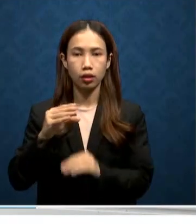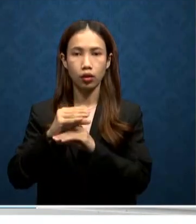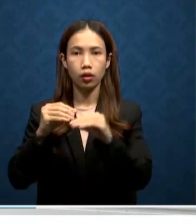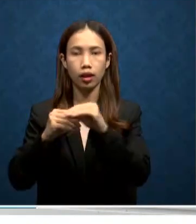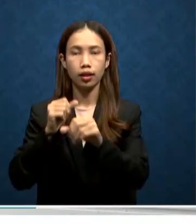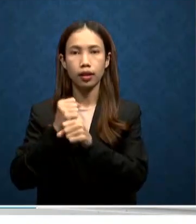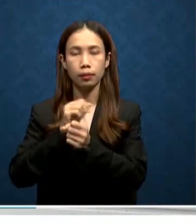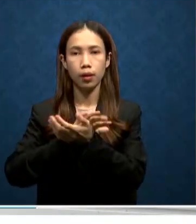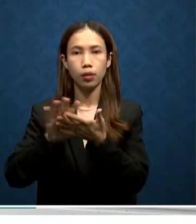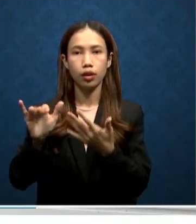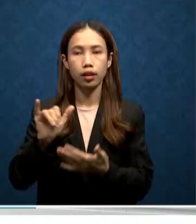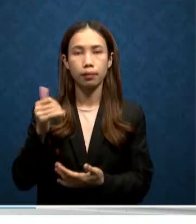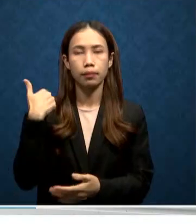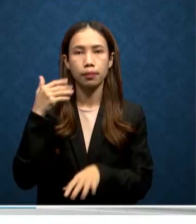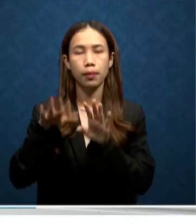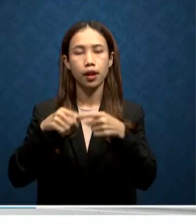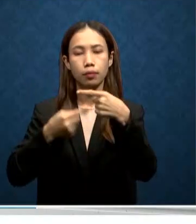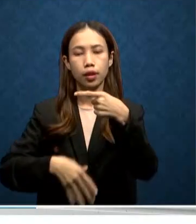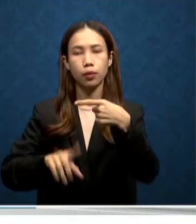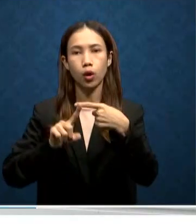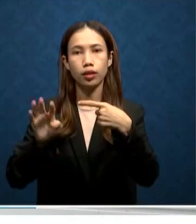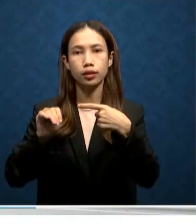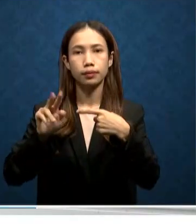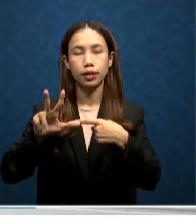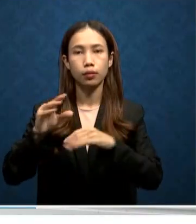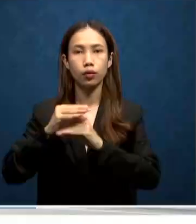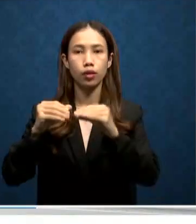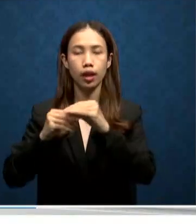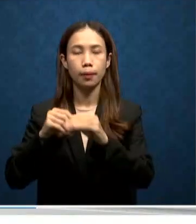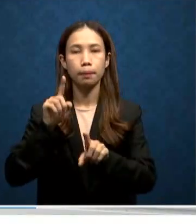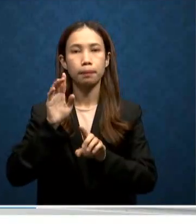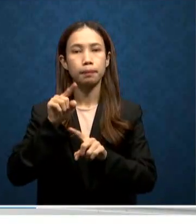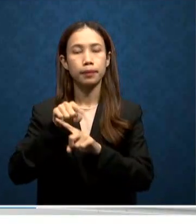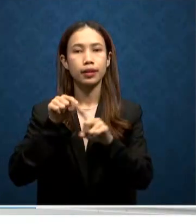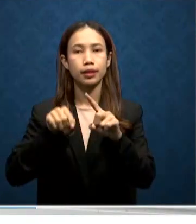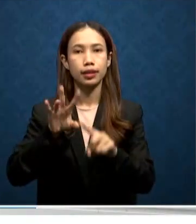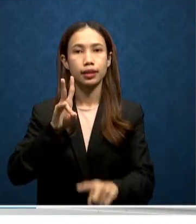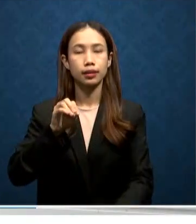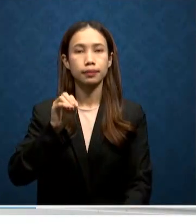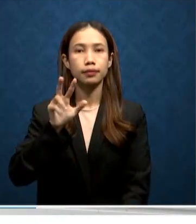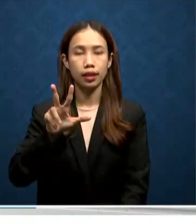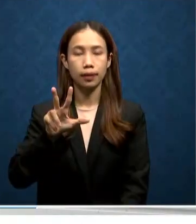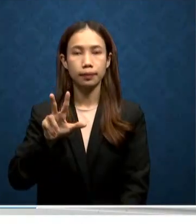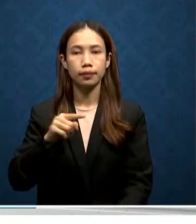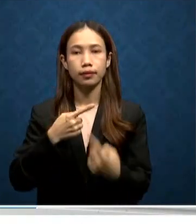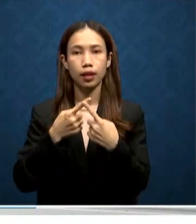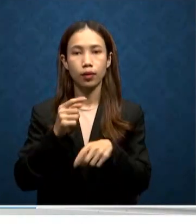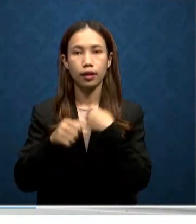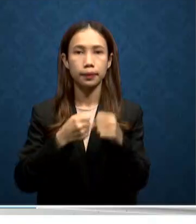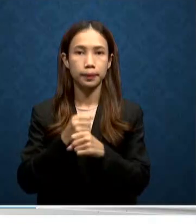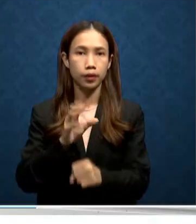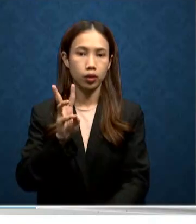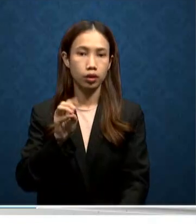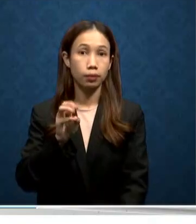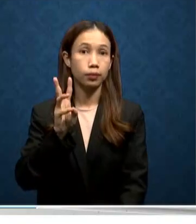เสร็จอยู่ประมาณ 143โครงการคิดเป็นร้อยละ 73แต่ในปี 66ที่